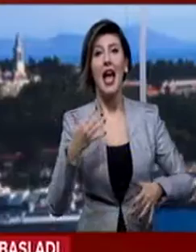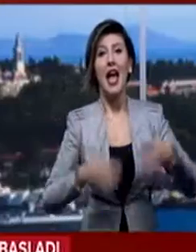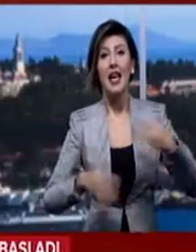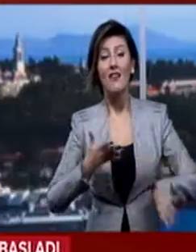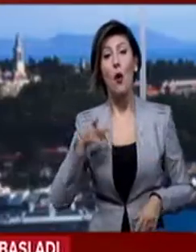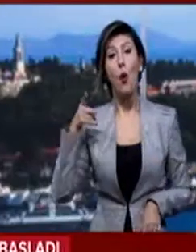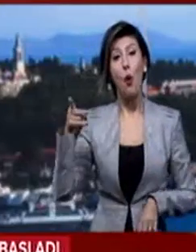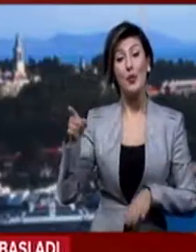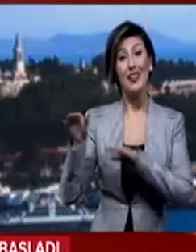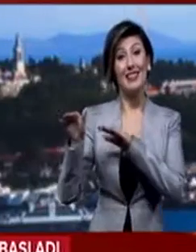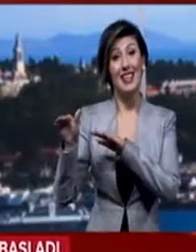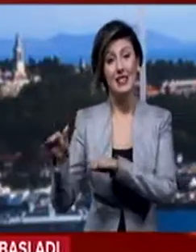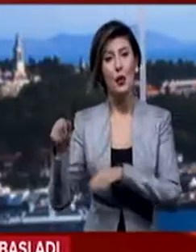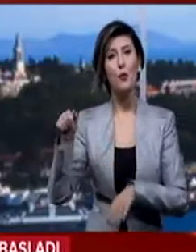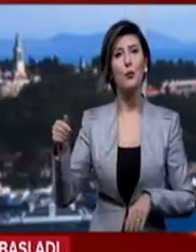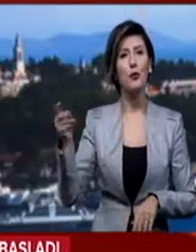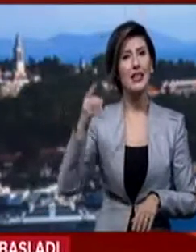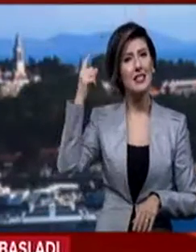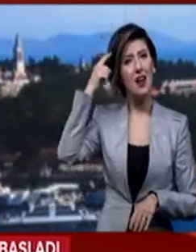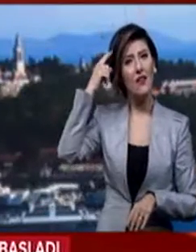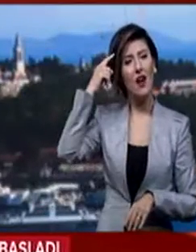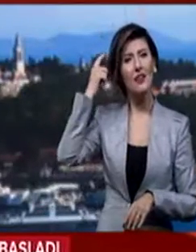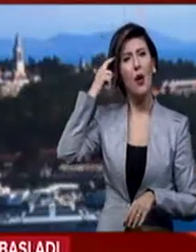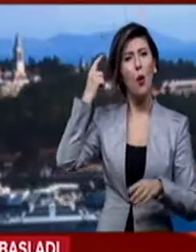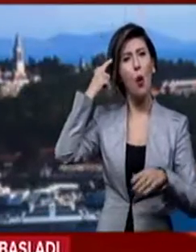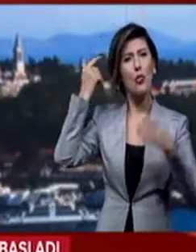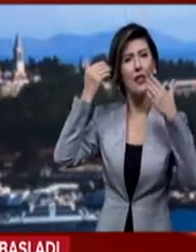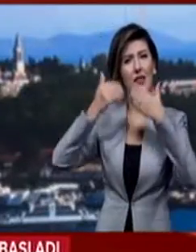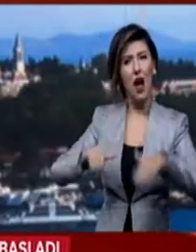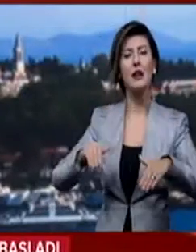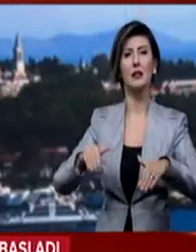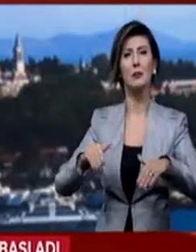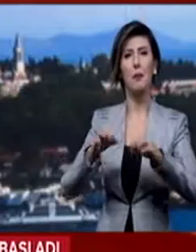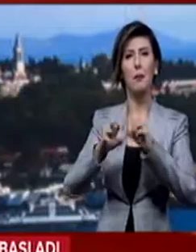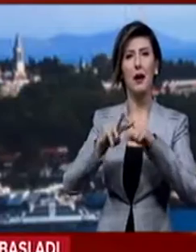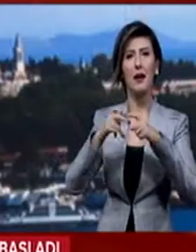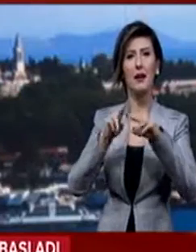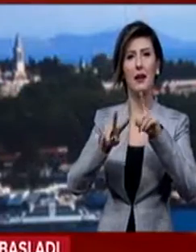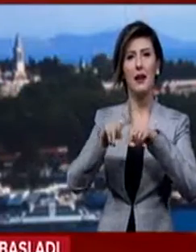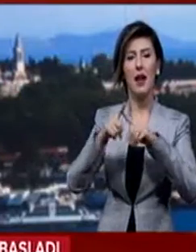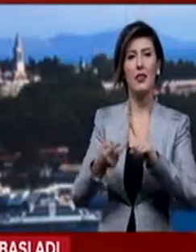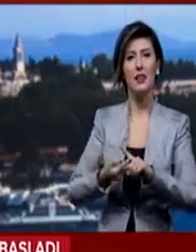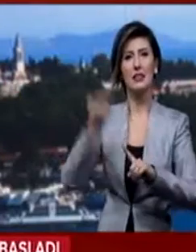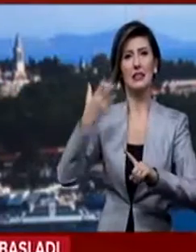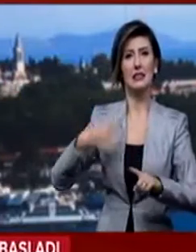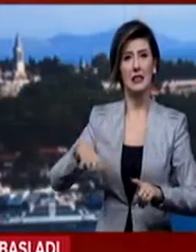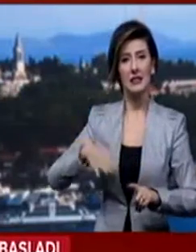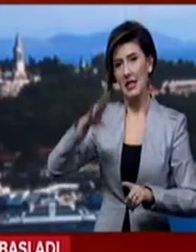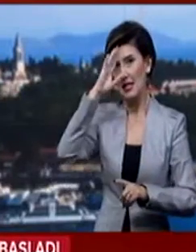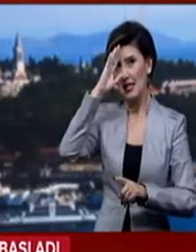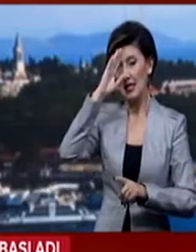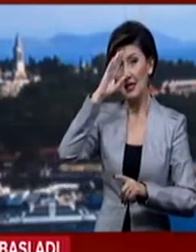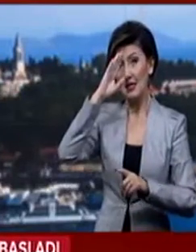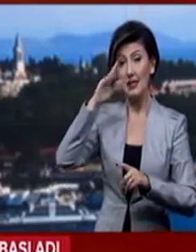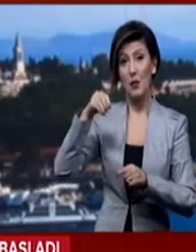Engelliler ve onları destekleyenler bu kez kafalardaki ön yargı barikatını aşmak için İstiklal Caddesi'nde toplandı.